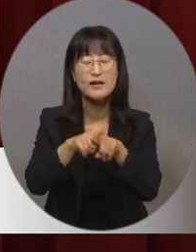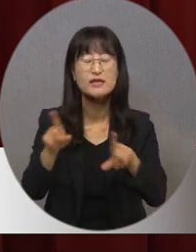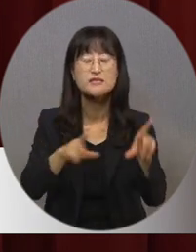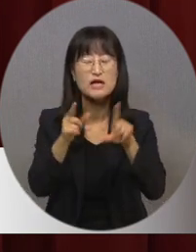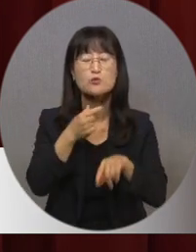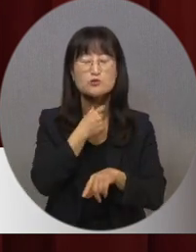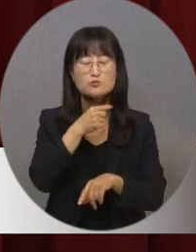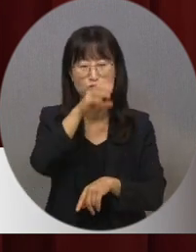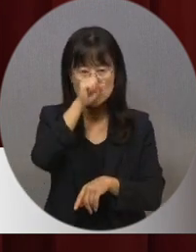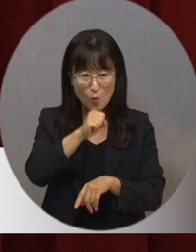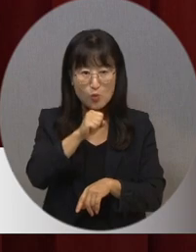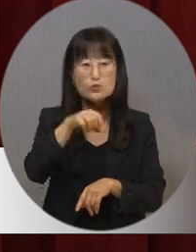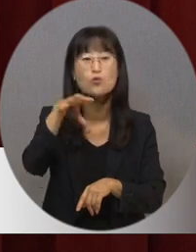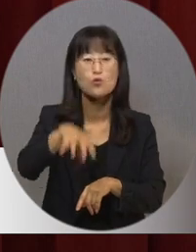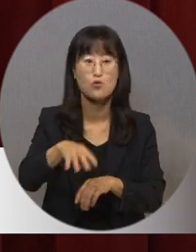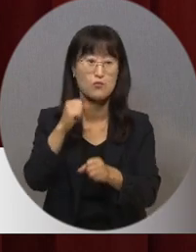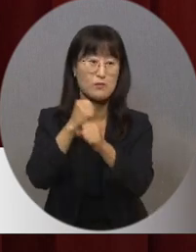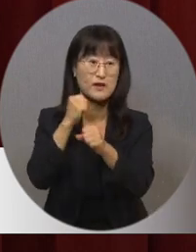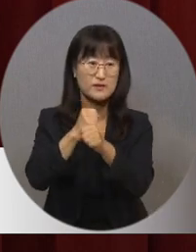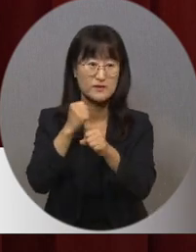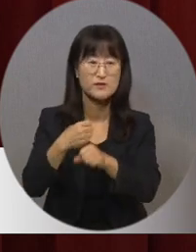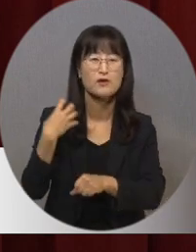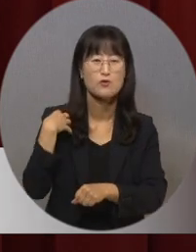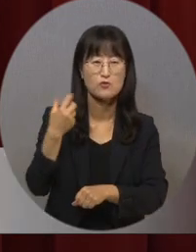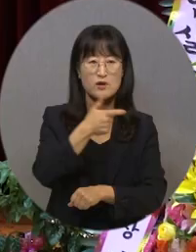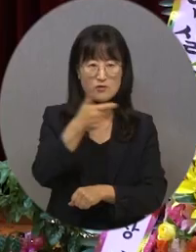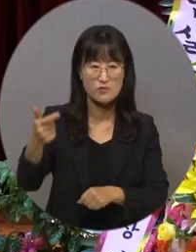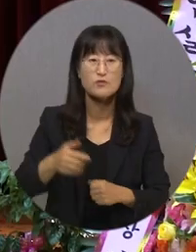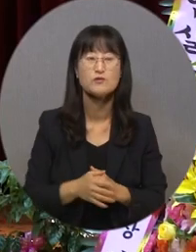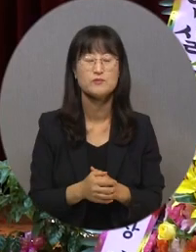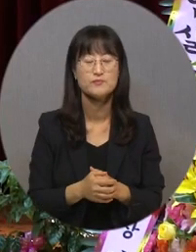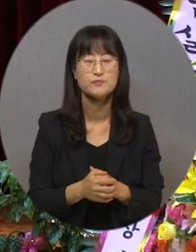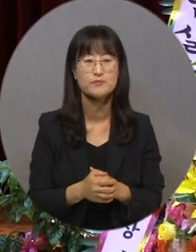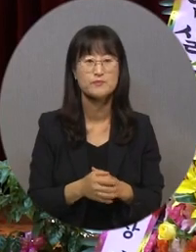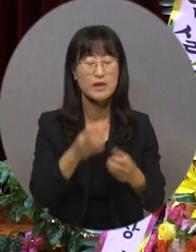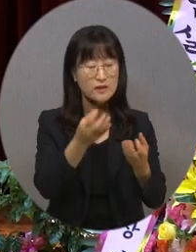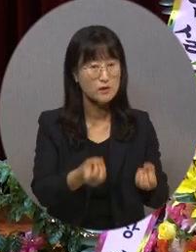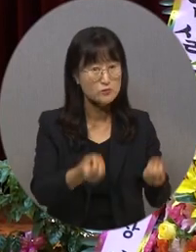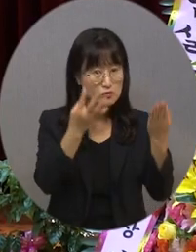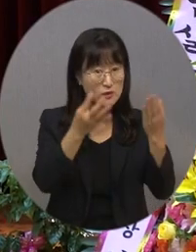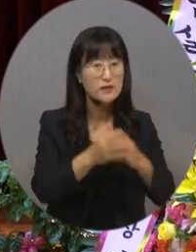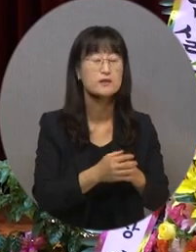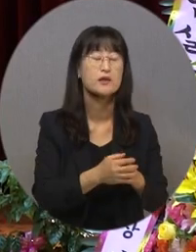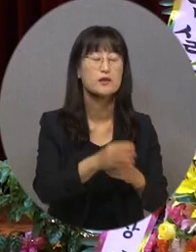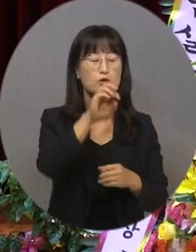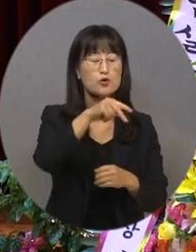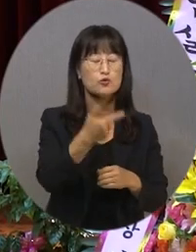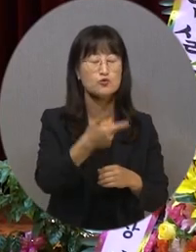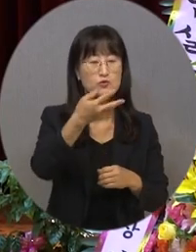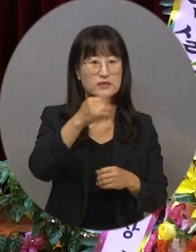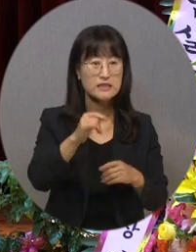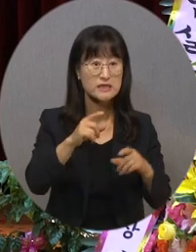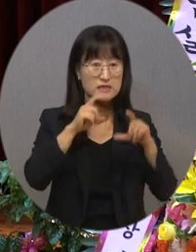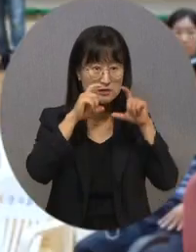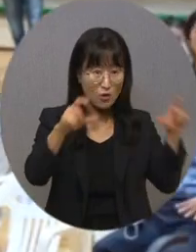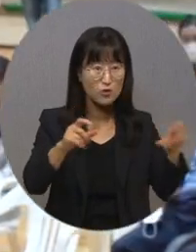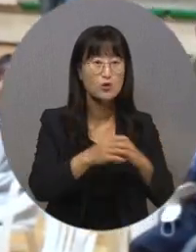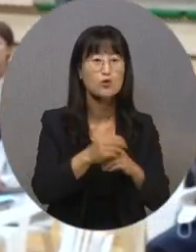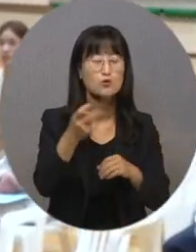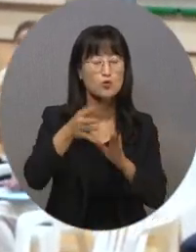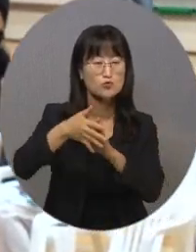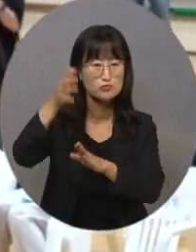만들어가는 데 큰 역할을 담당하고 있다고 생각합니다. 이날 행사에서는 윤리 선언 낭독을 시작으로 임실